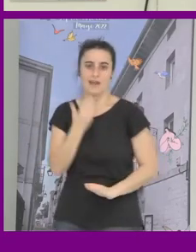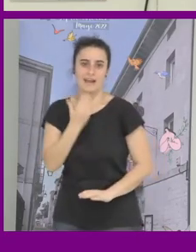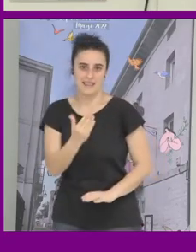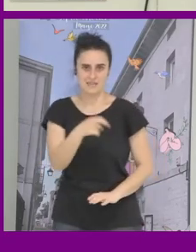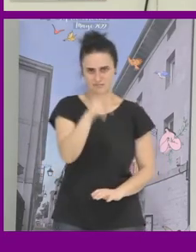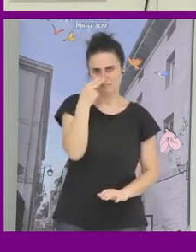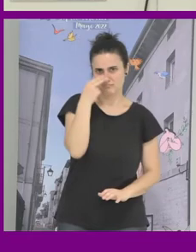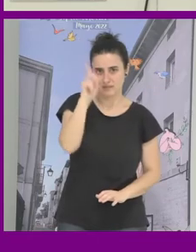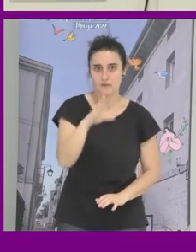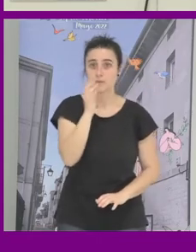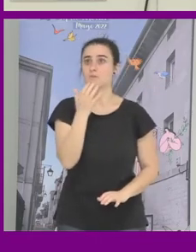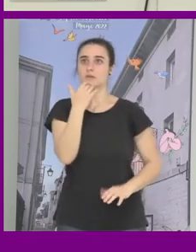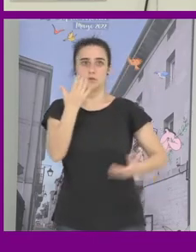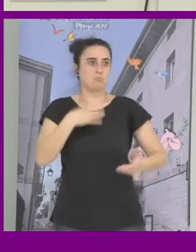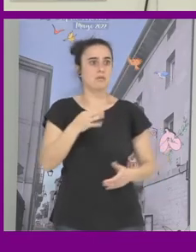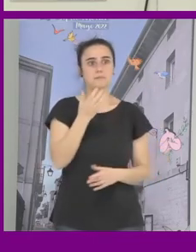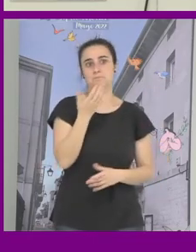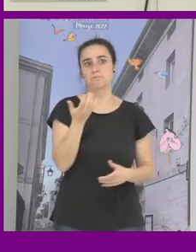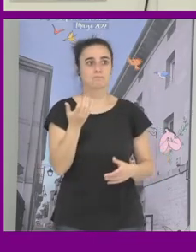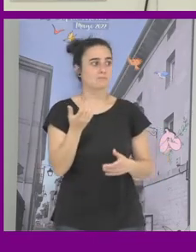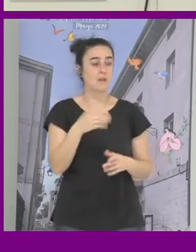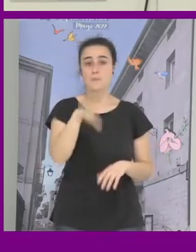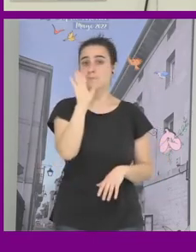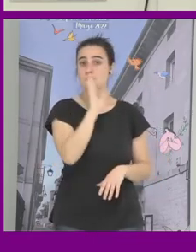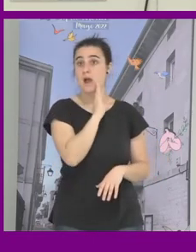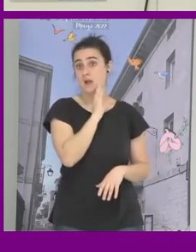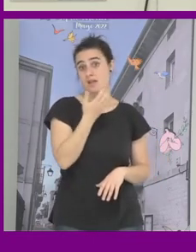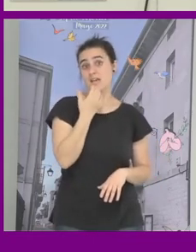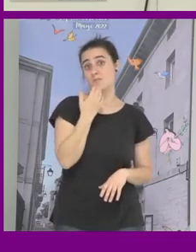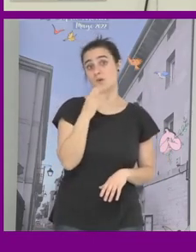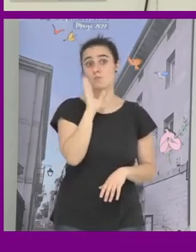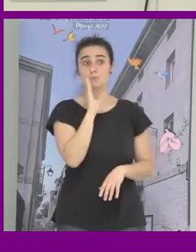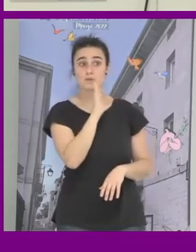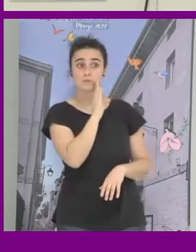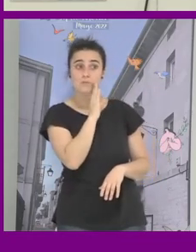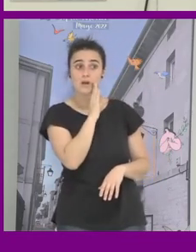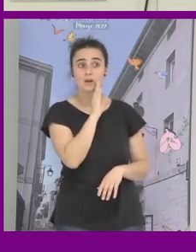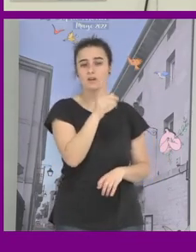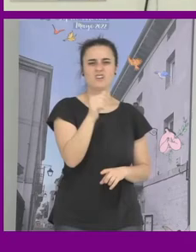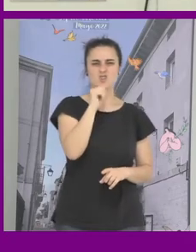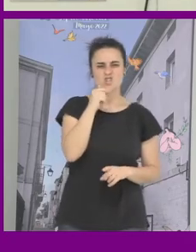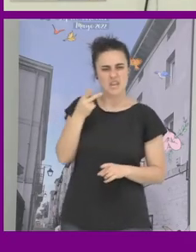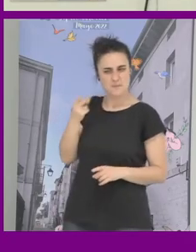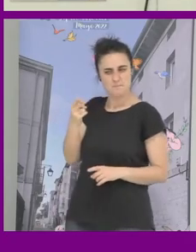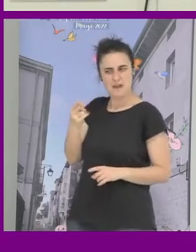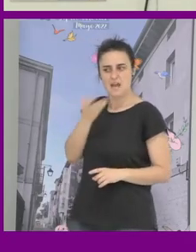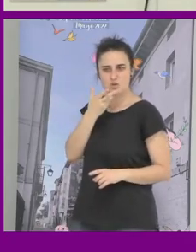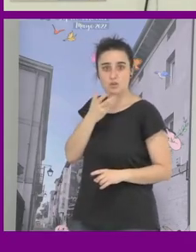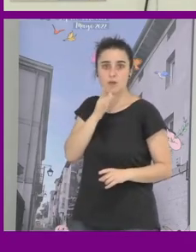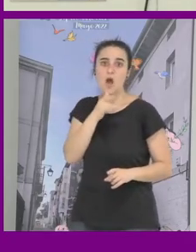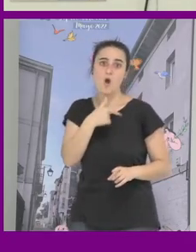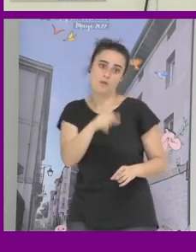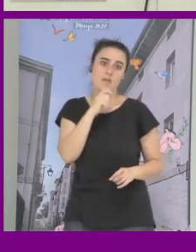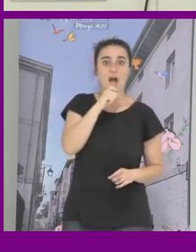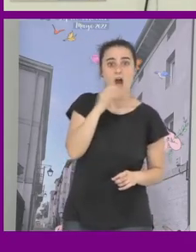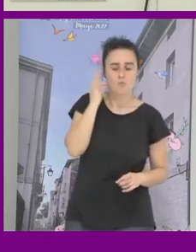Orduan bapatean, ba, igual, ez dakit, zure amak ezuen, zure bikotekidea ezagutu nahi, baina orain amama denez, onartzen du